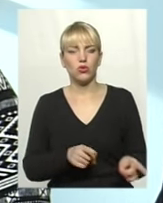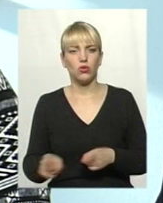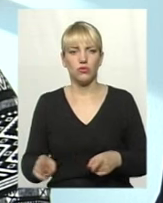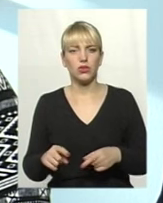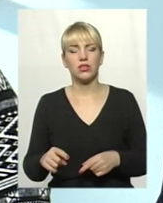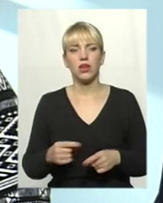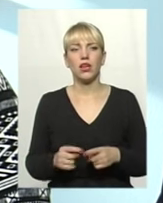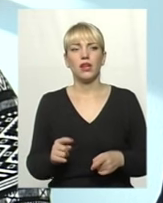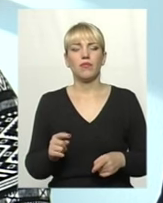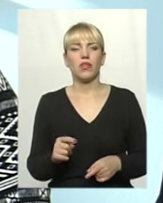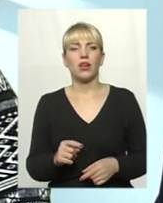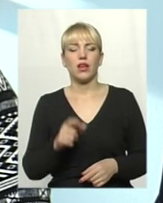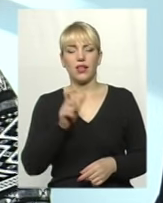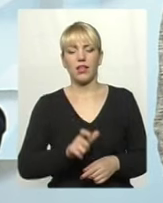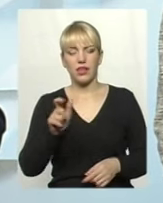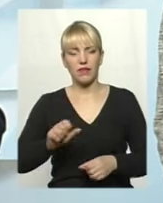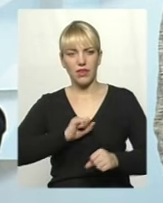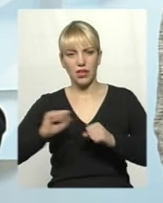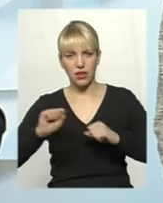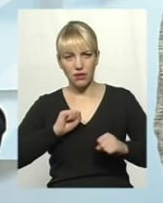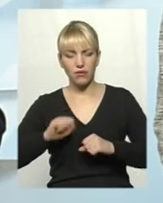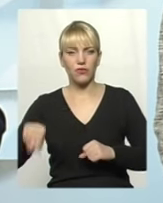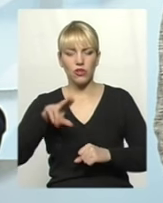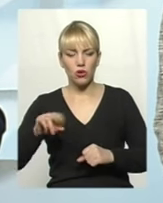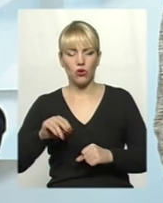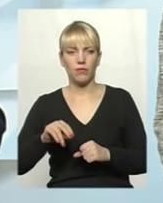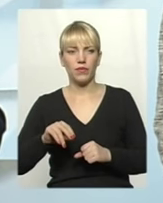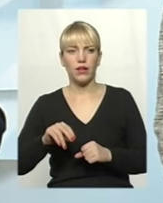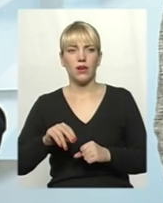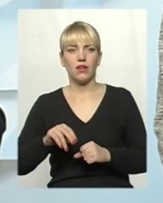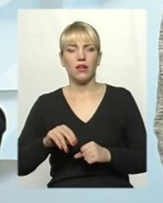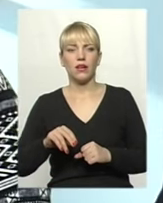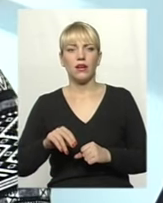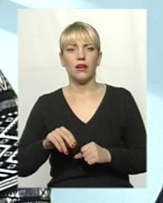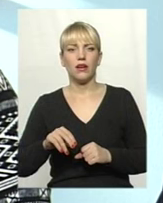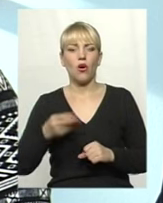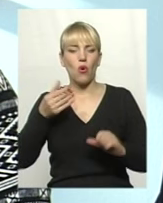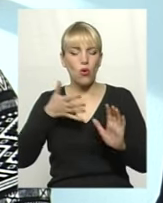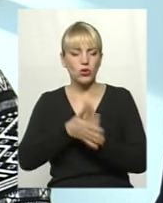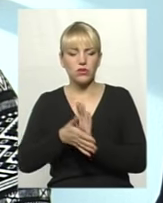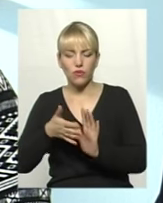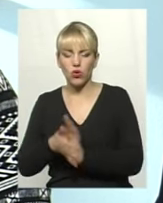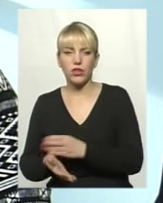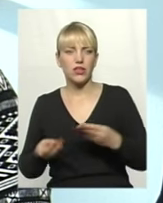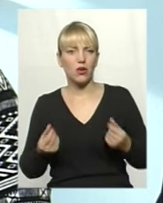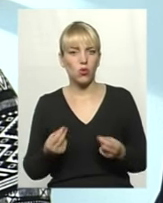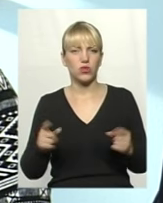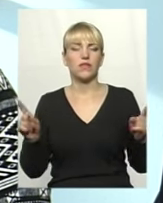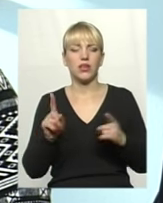готовність певних керівників до освоєння значних сум коштів, які в них от з'явилися